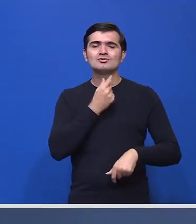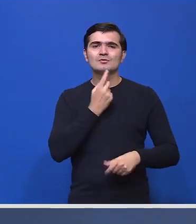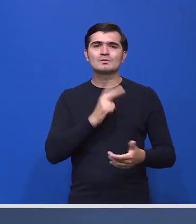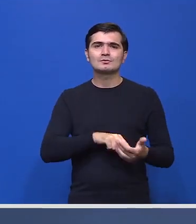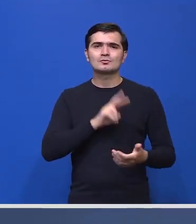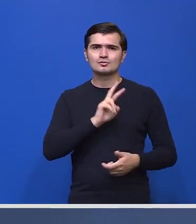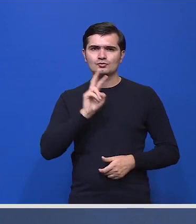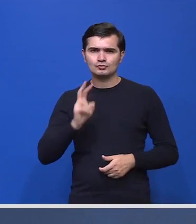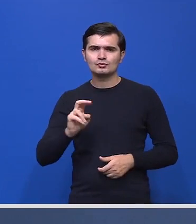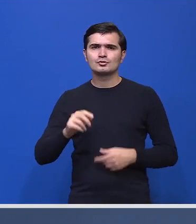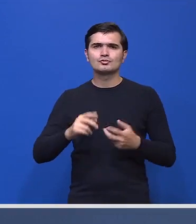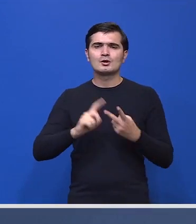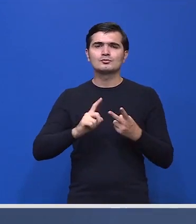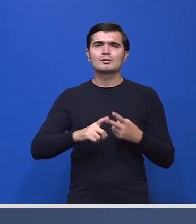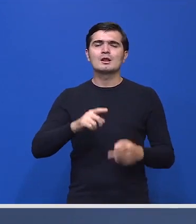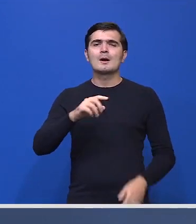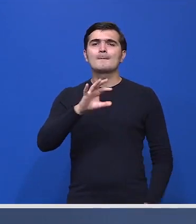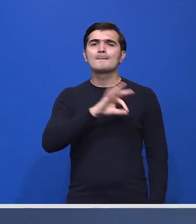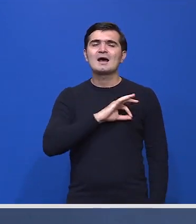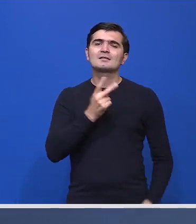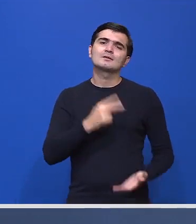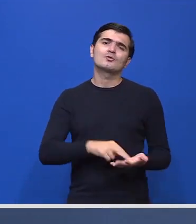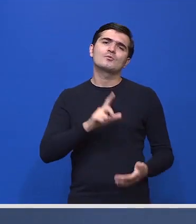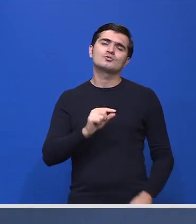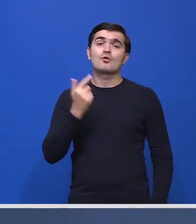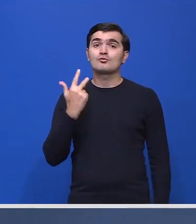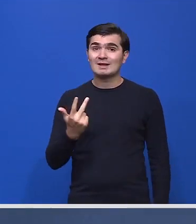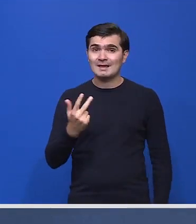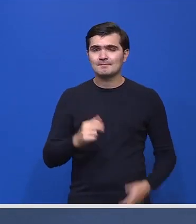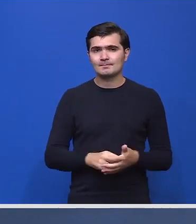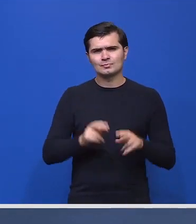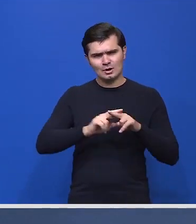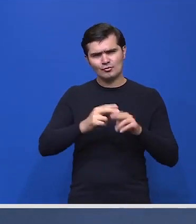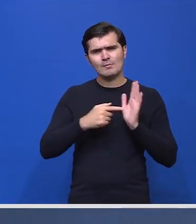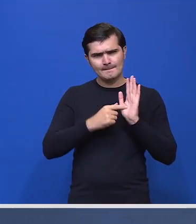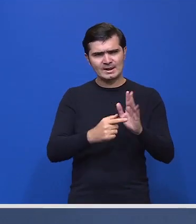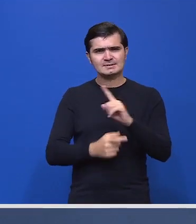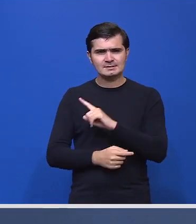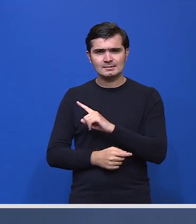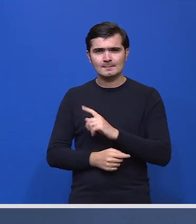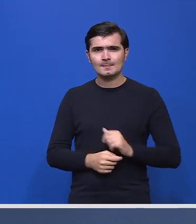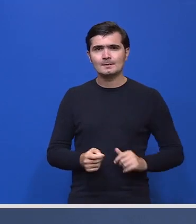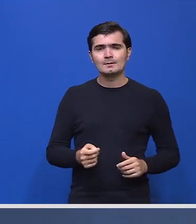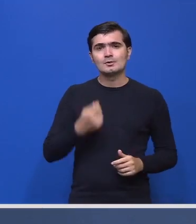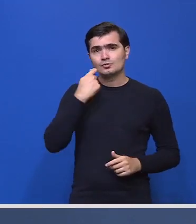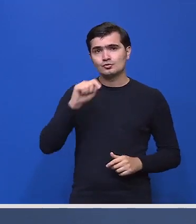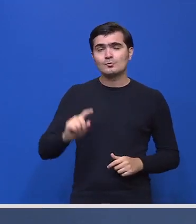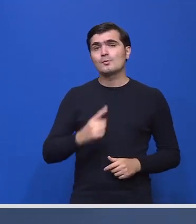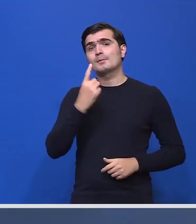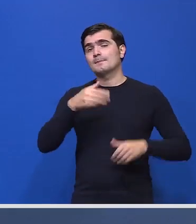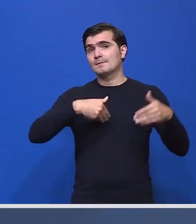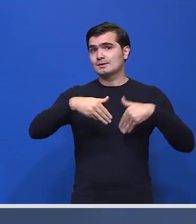și luna martie 2023. Așa cum deja s-a prezentat, domnul prim-ministru